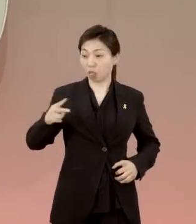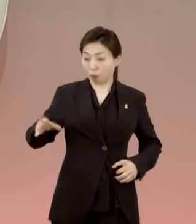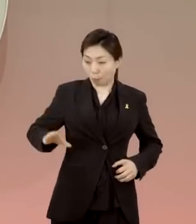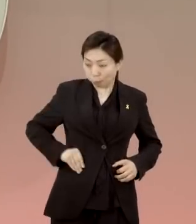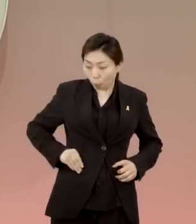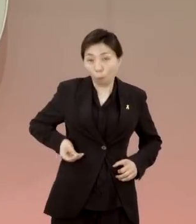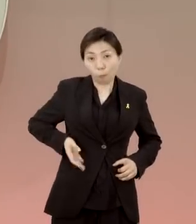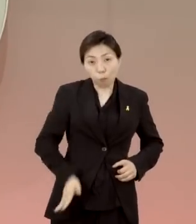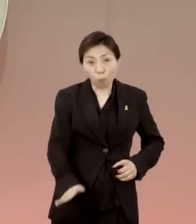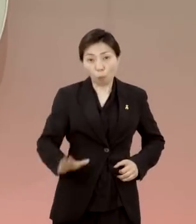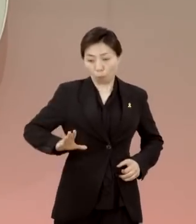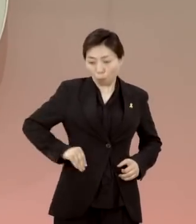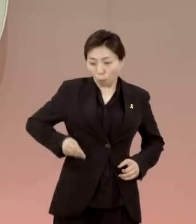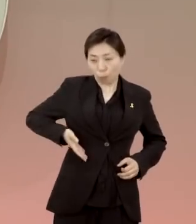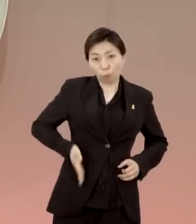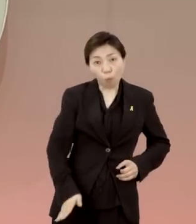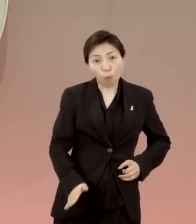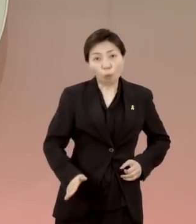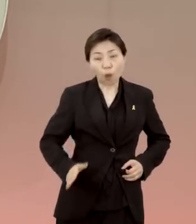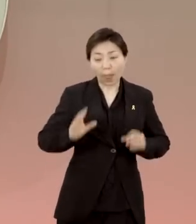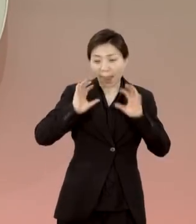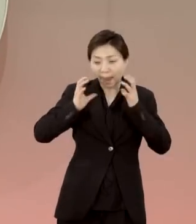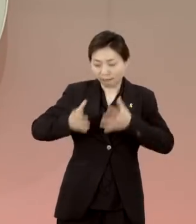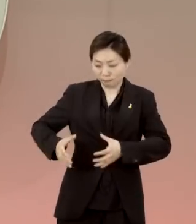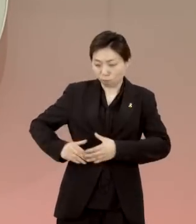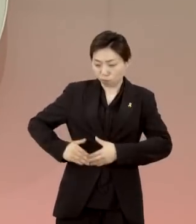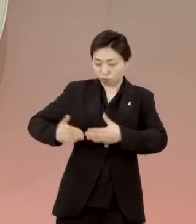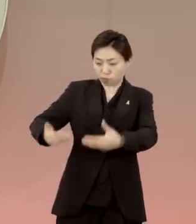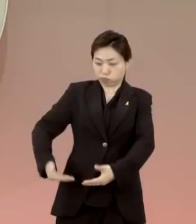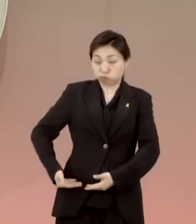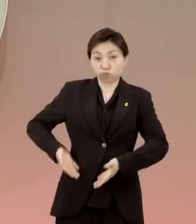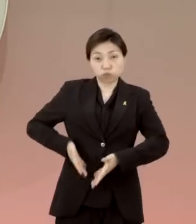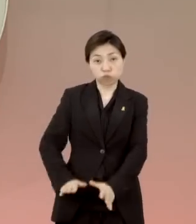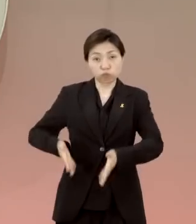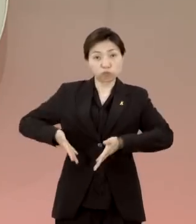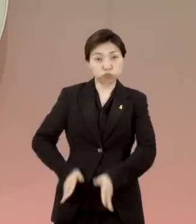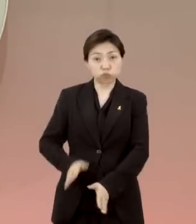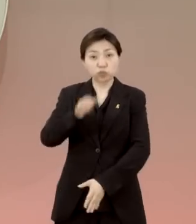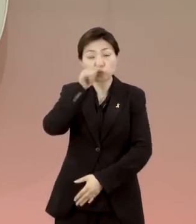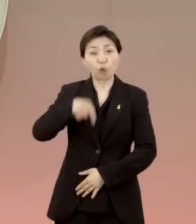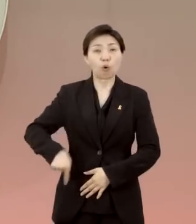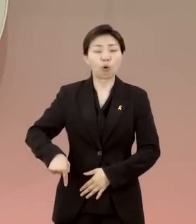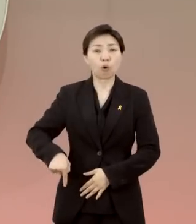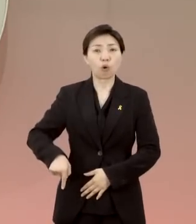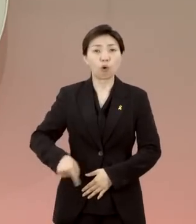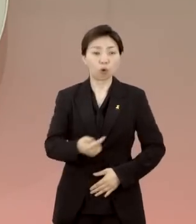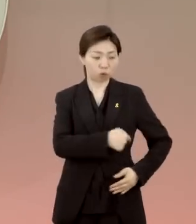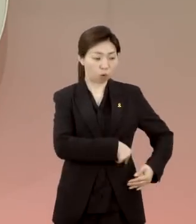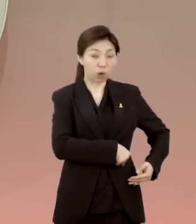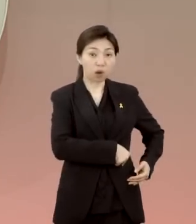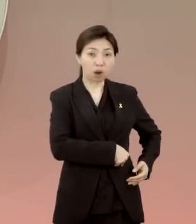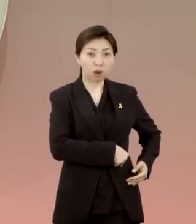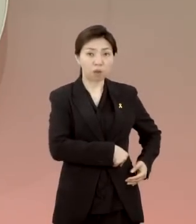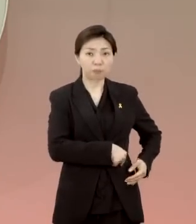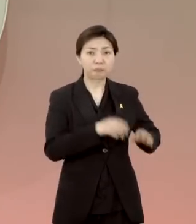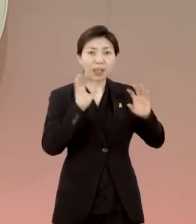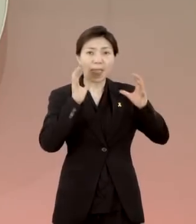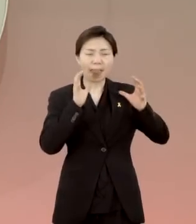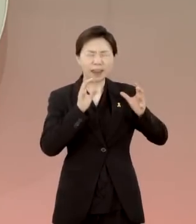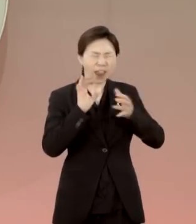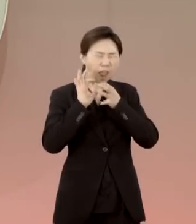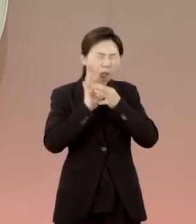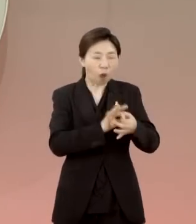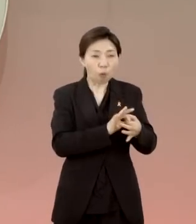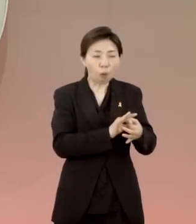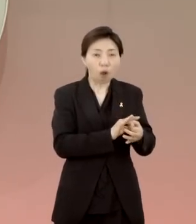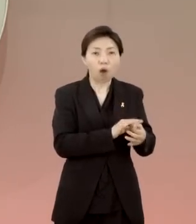또 임신을 해서 애를 낳았는데 첫 번째 가졌던 아이는 엄마 뱃속